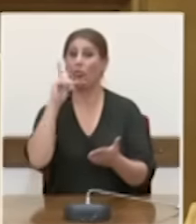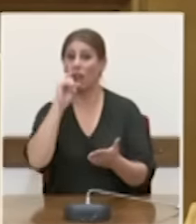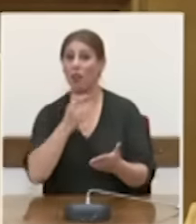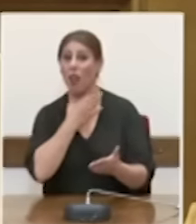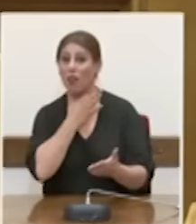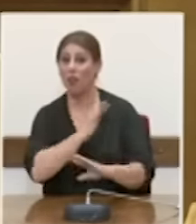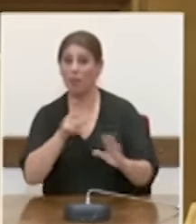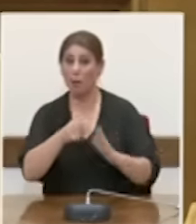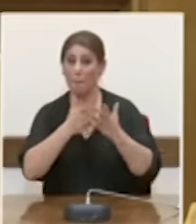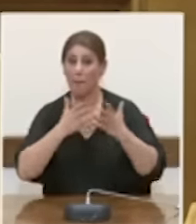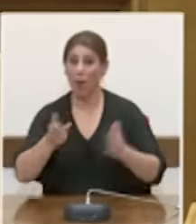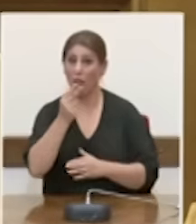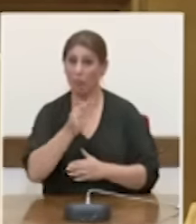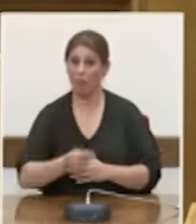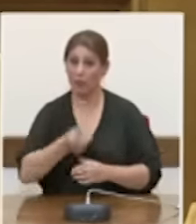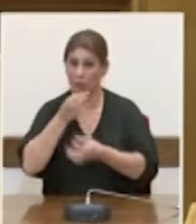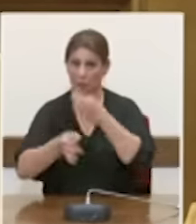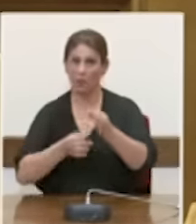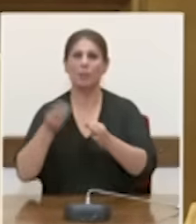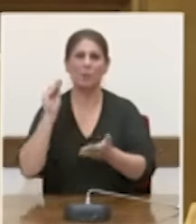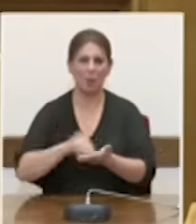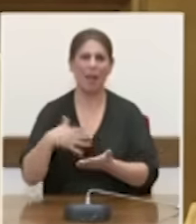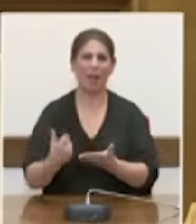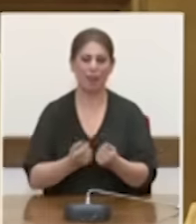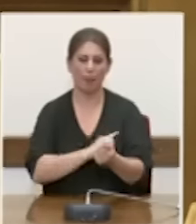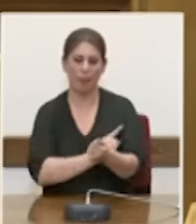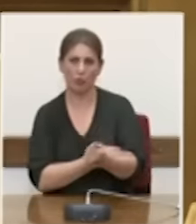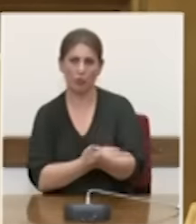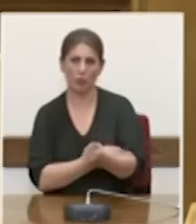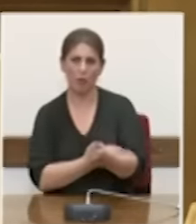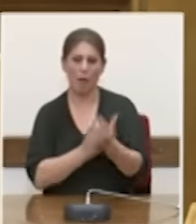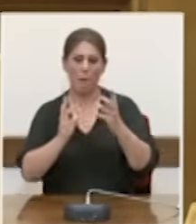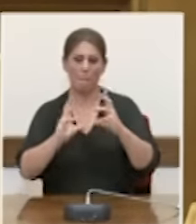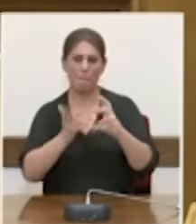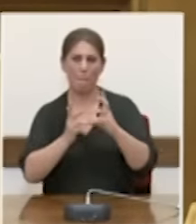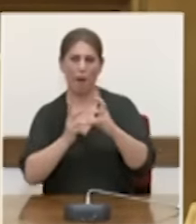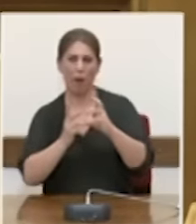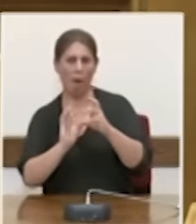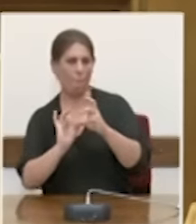μεγάλα ζητήματα, έχετε και πάλι την ικανότητα να πετάτε την μπάλα στην εξέδρα και να στείνετε